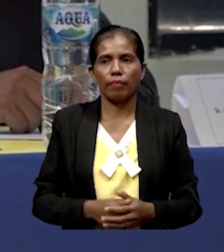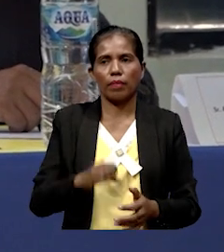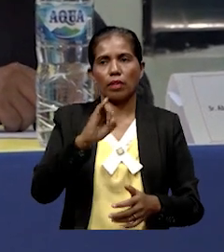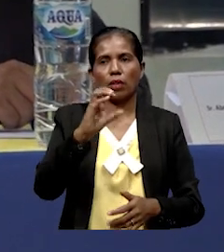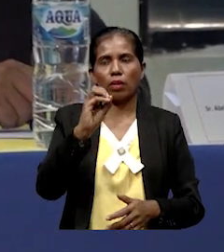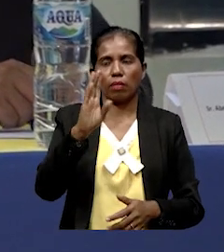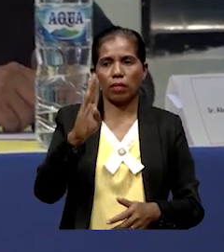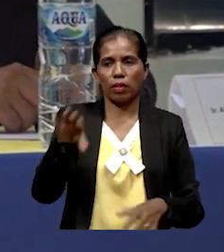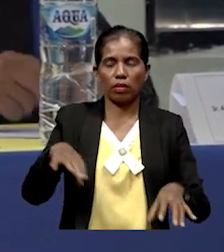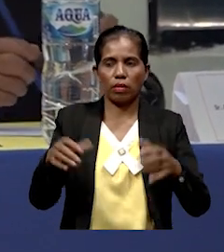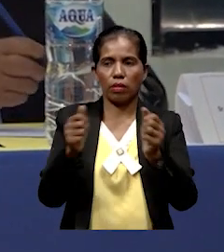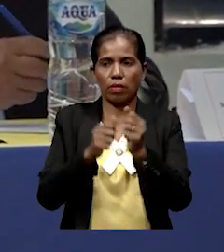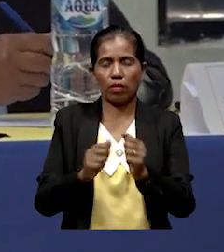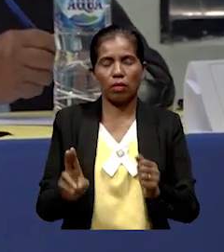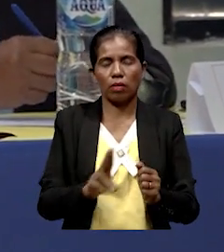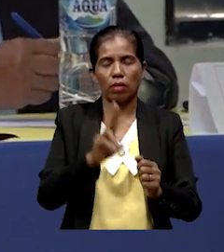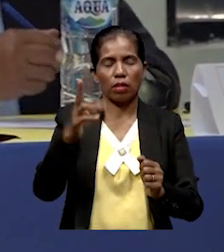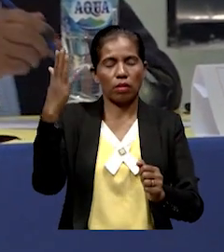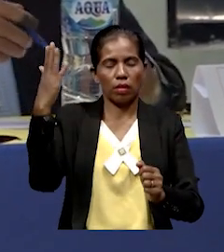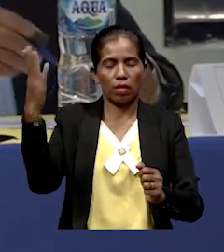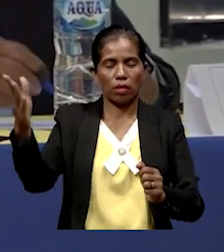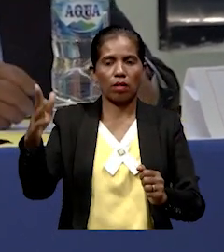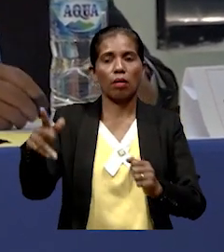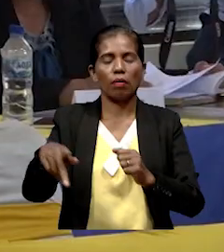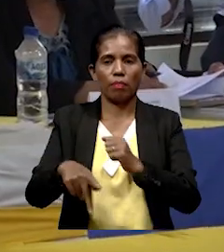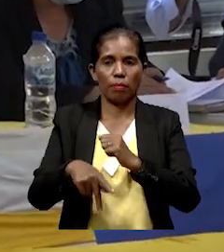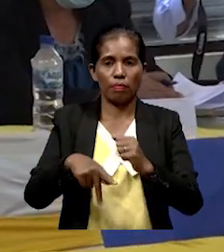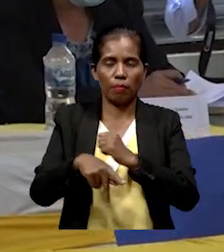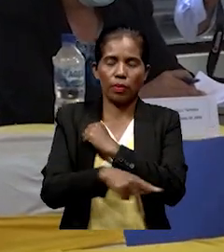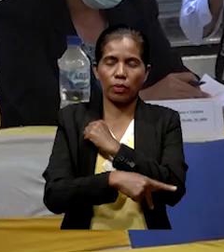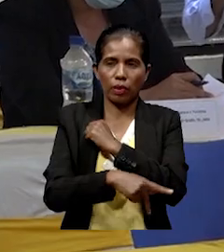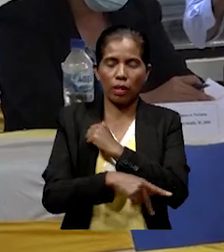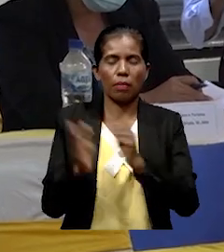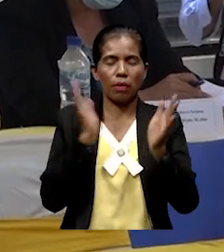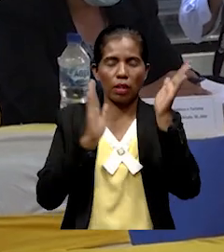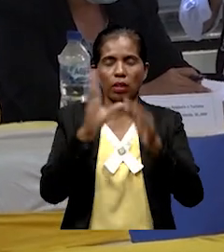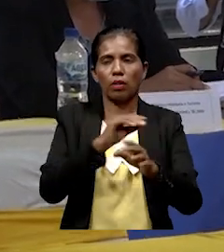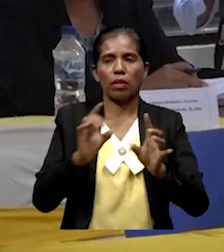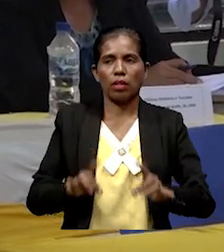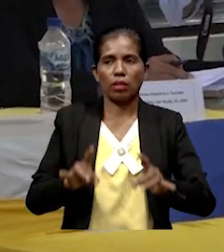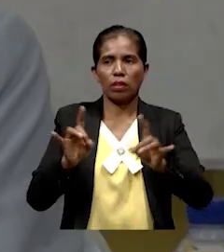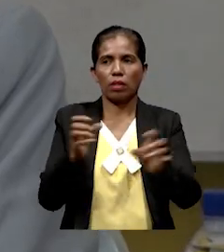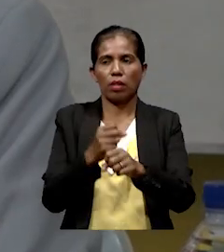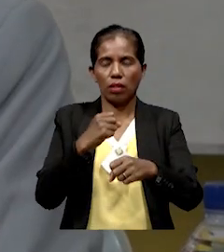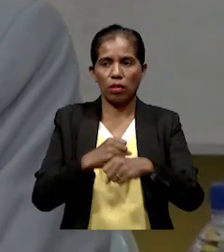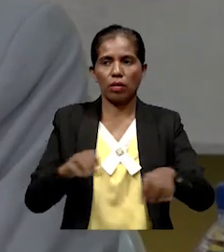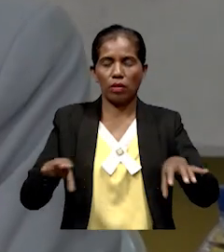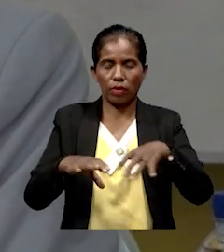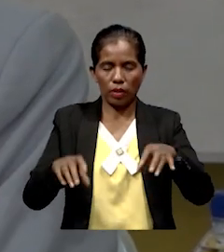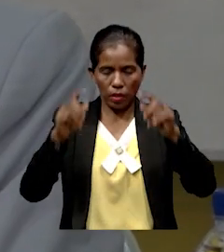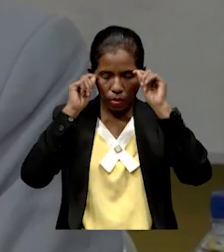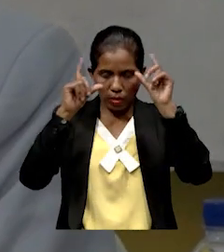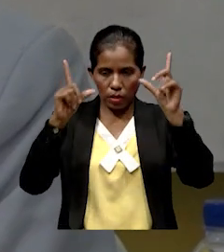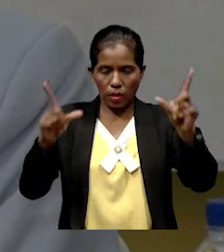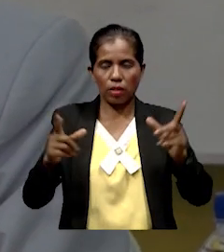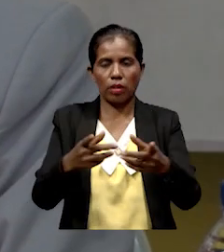servisu hamutuk universidade sirih Portugal Malaysia Indonesia Australia Holden volvere cursum anu timor-leste Iha